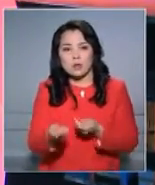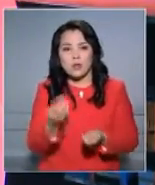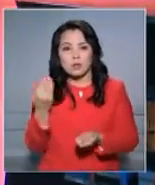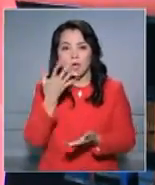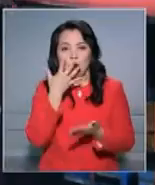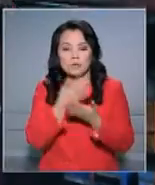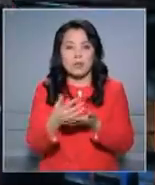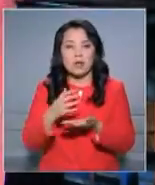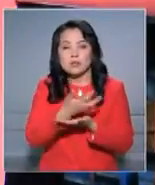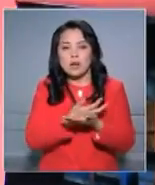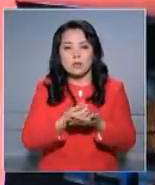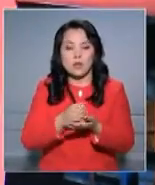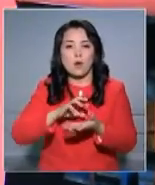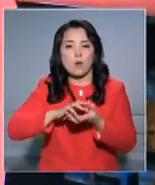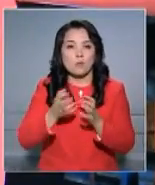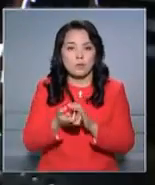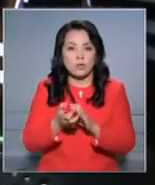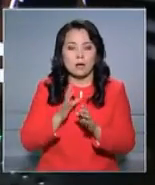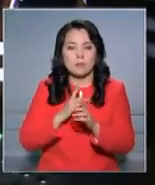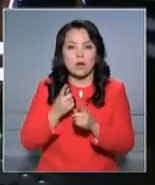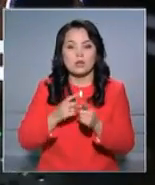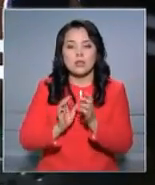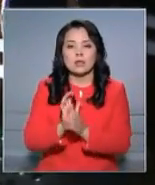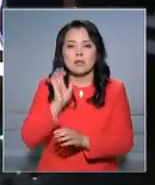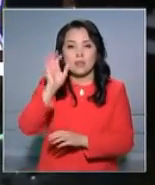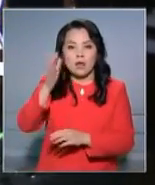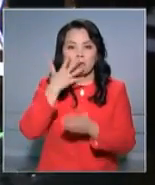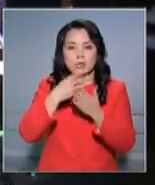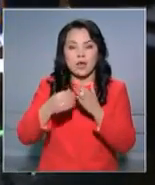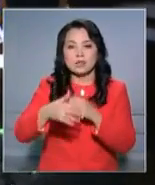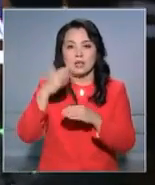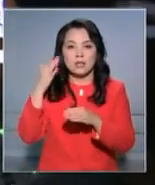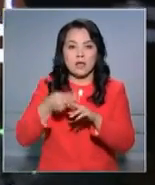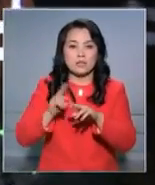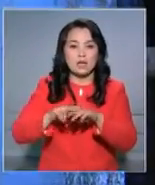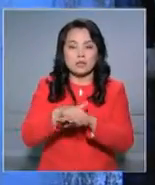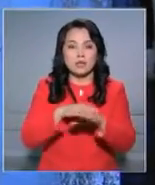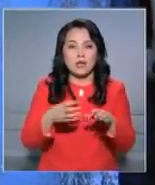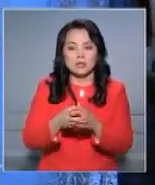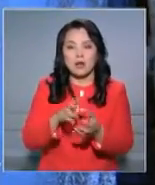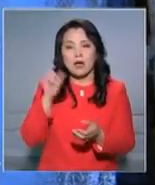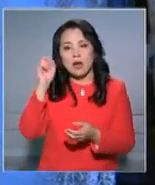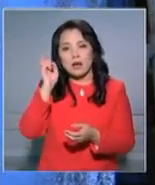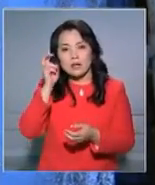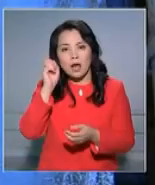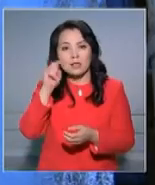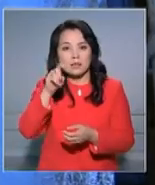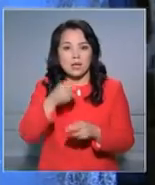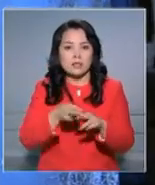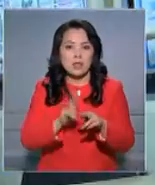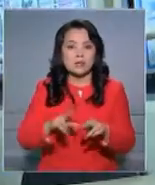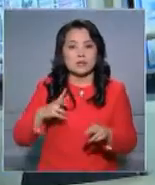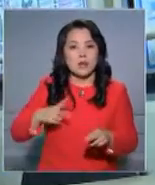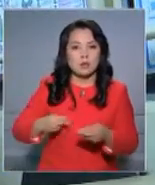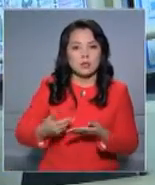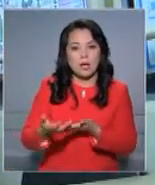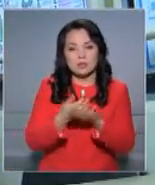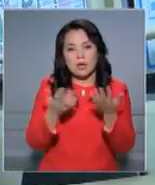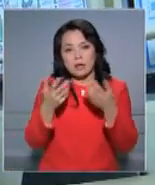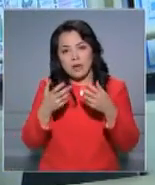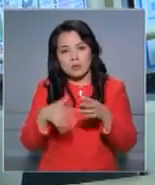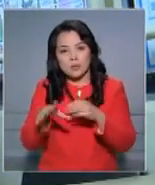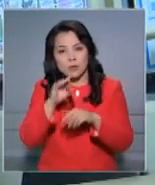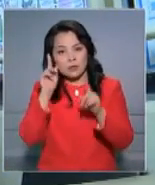конвейер алынған көмірді жоғарыға көтереді. Ал бір ауысымда өндірілген қара алтын көлемін есепші болып жұмыс істейтін қыздары Бибінұр Әміренова